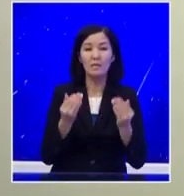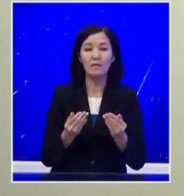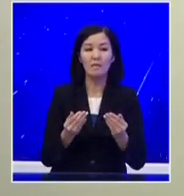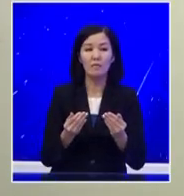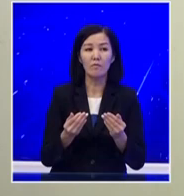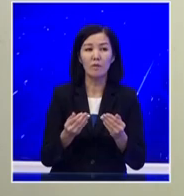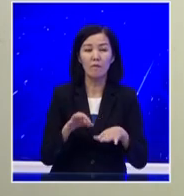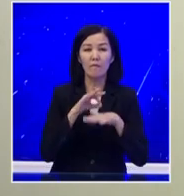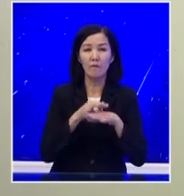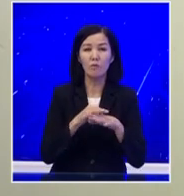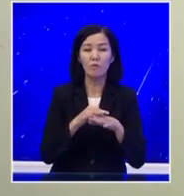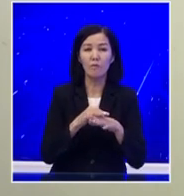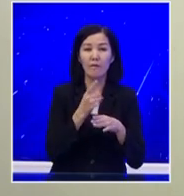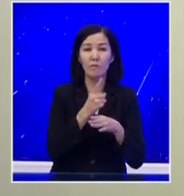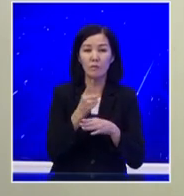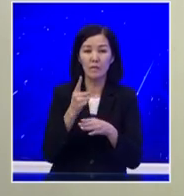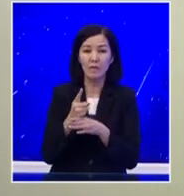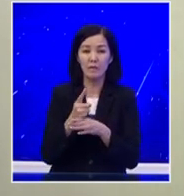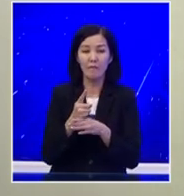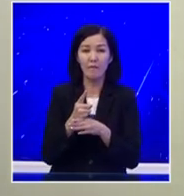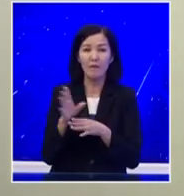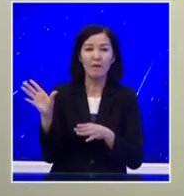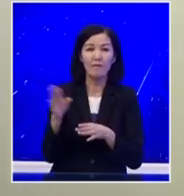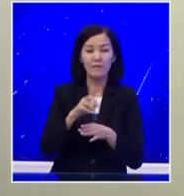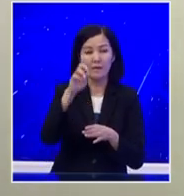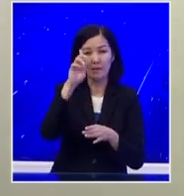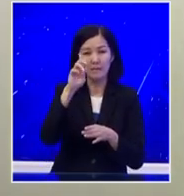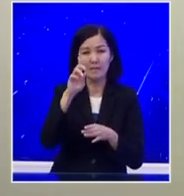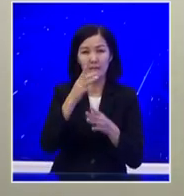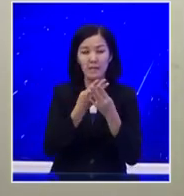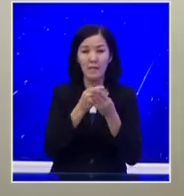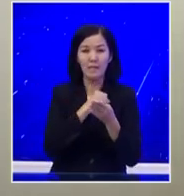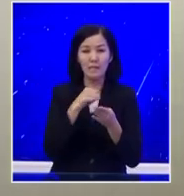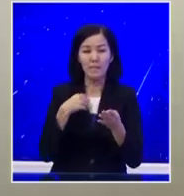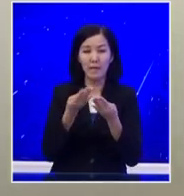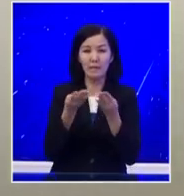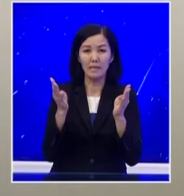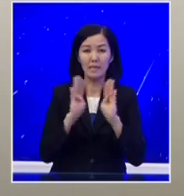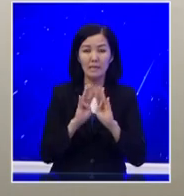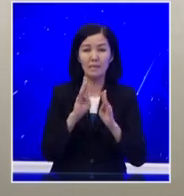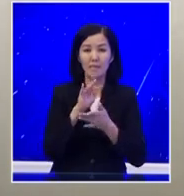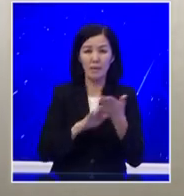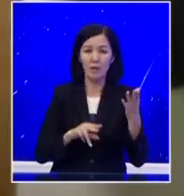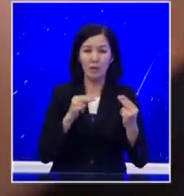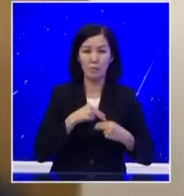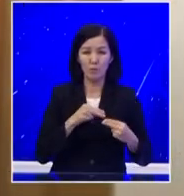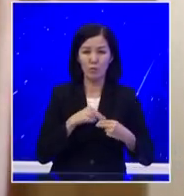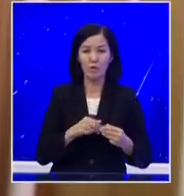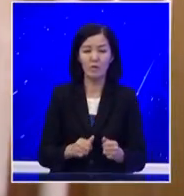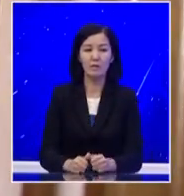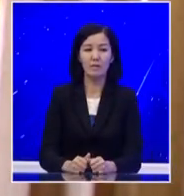условиях введенного усиленного карантина когда вся страна находится на самой изоляции мы продолжаем работать в